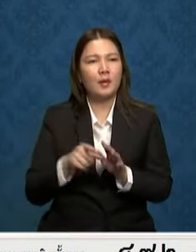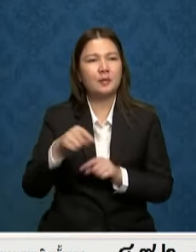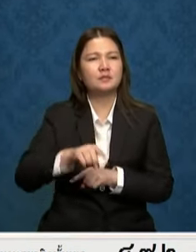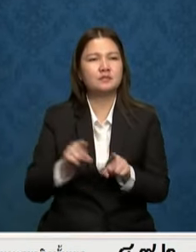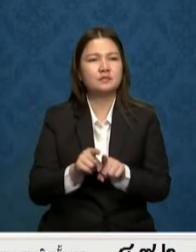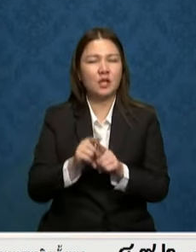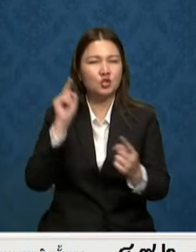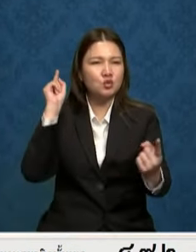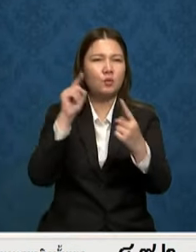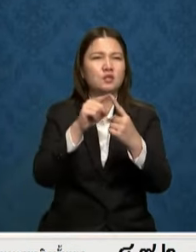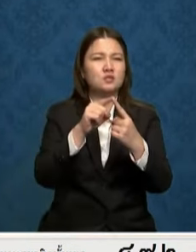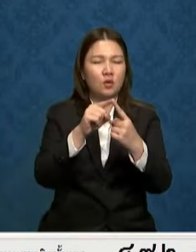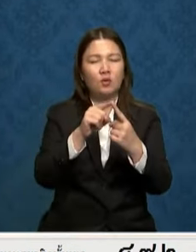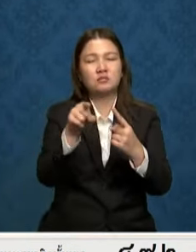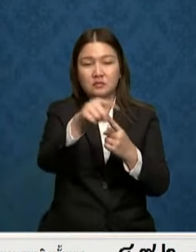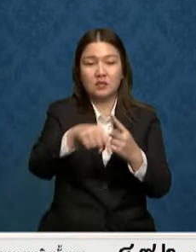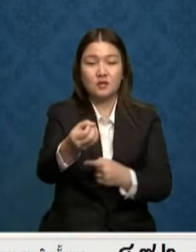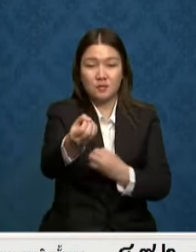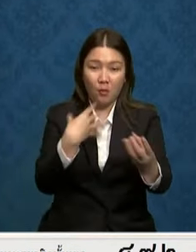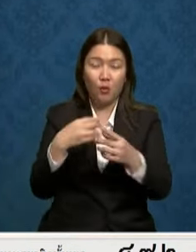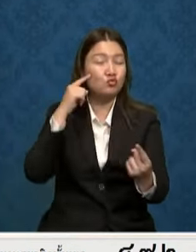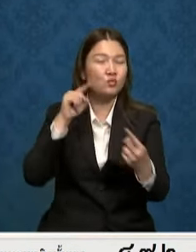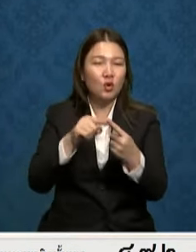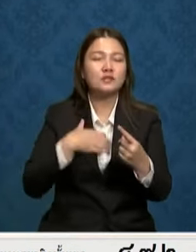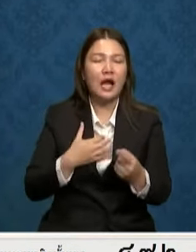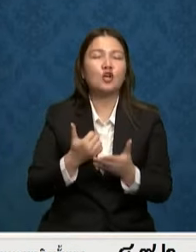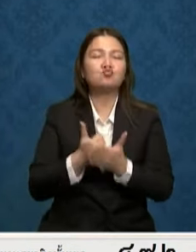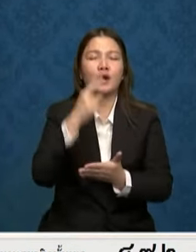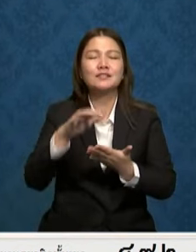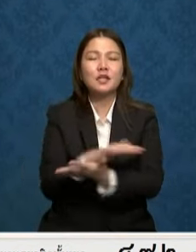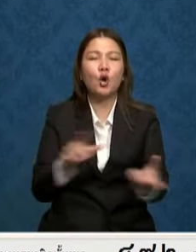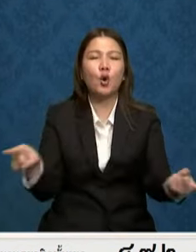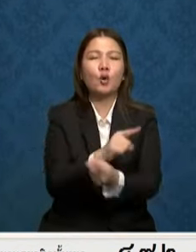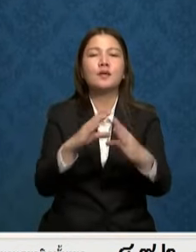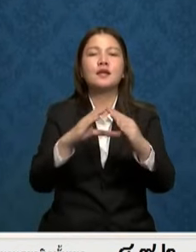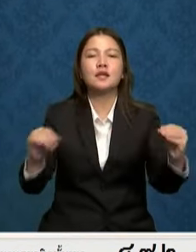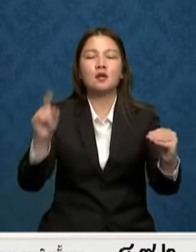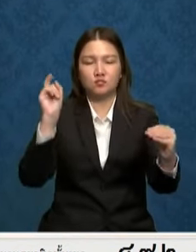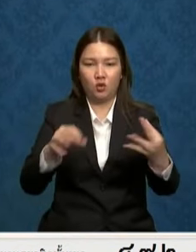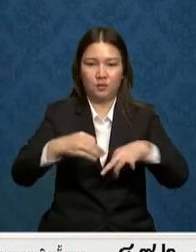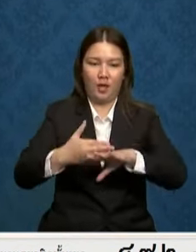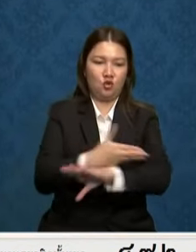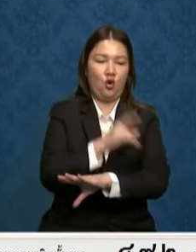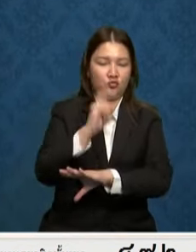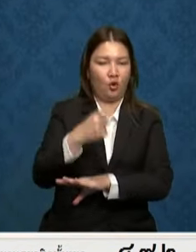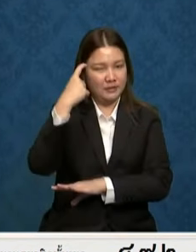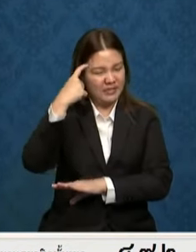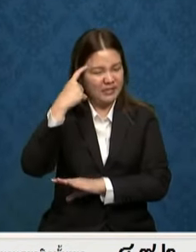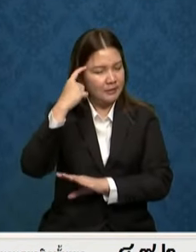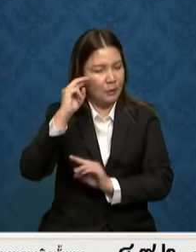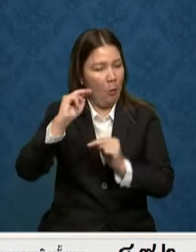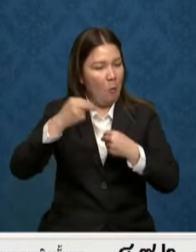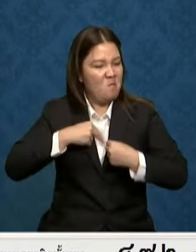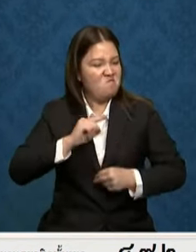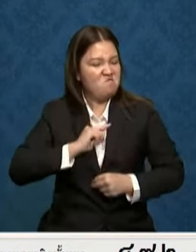หลายๆท่านอภิปรายไว้ว่าปรารถนาก็คือการยุติความขัดแย้งในสังคมไทยนะมันจำเป็นอย่างยิ่งจะต้องวางเอ่อเงื่อนไขส่วนตัวลงแล้วก็